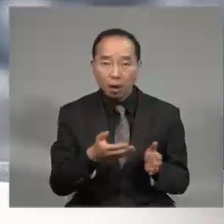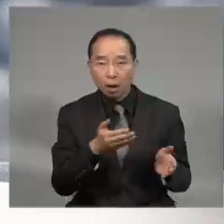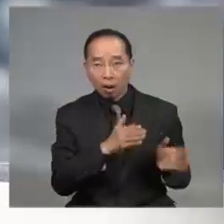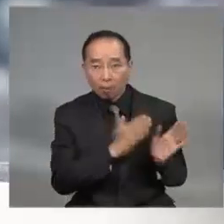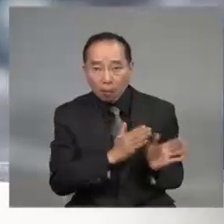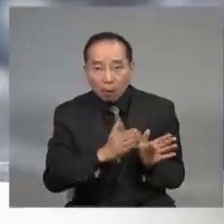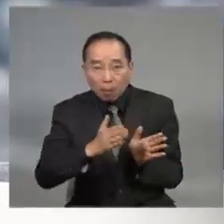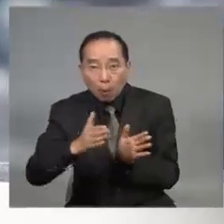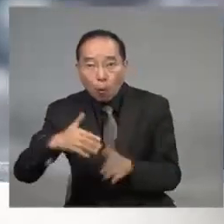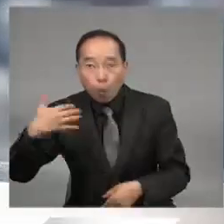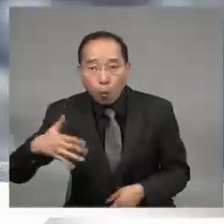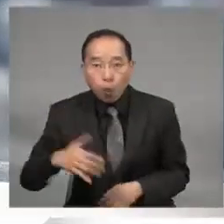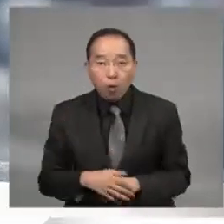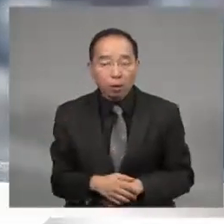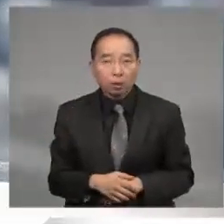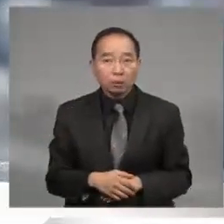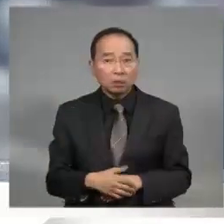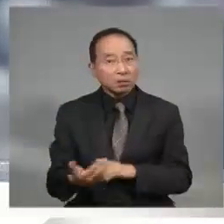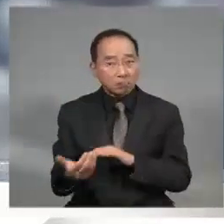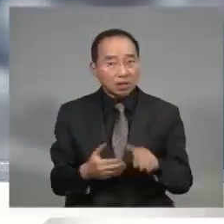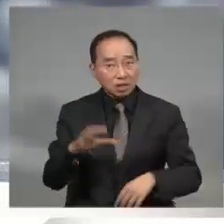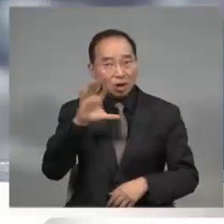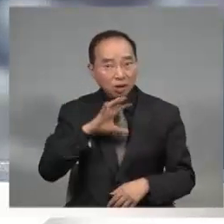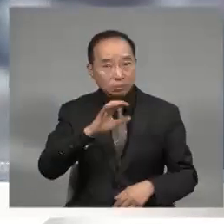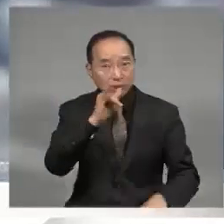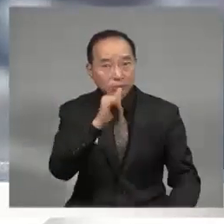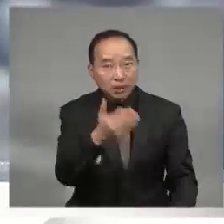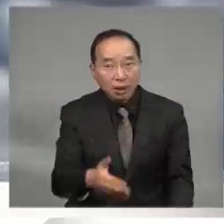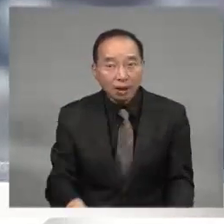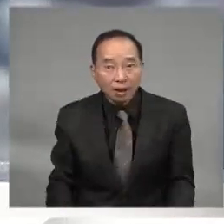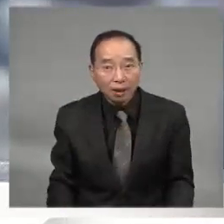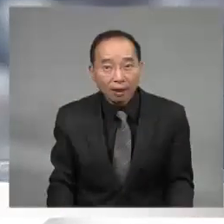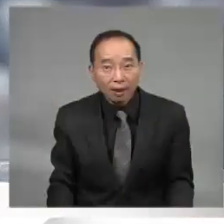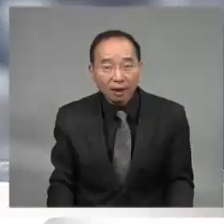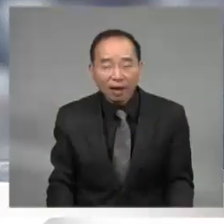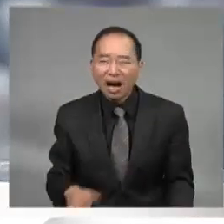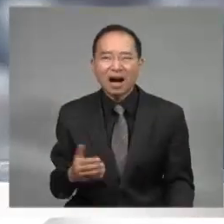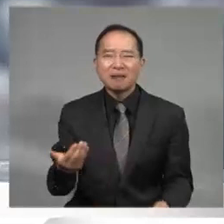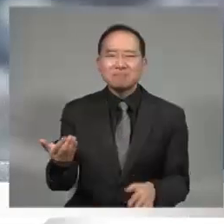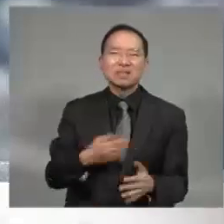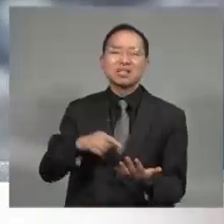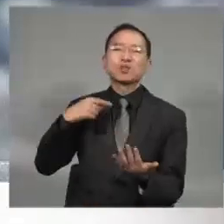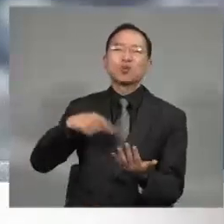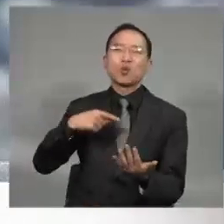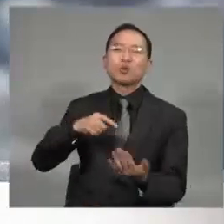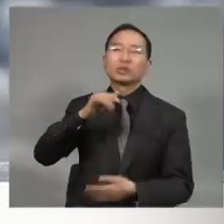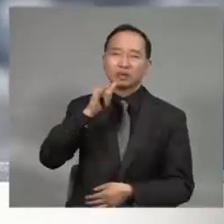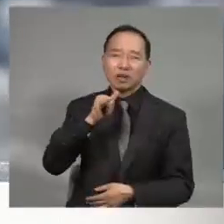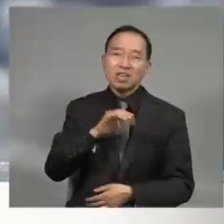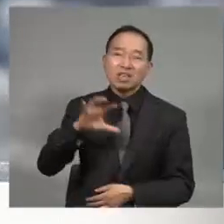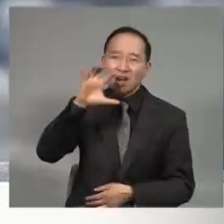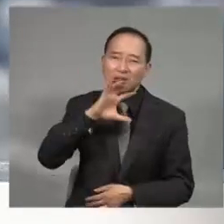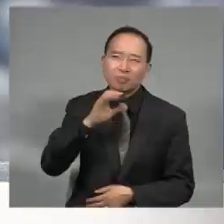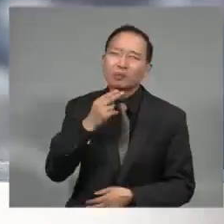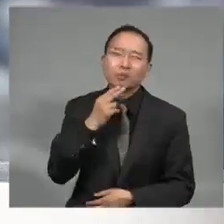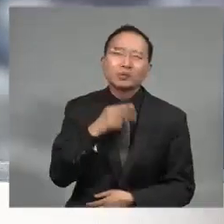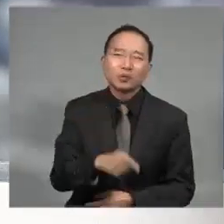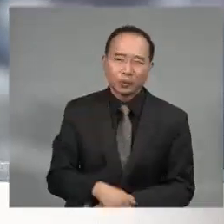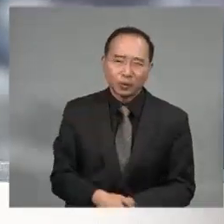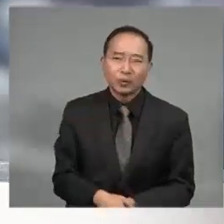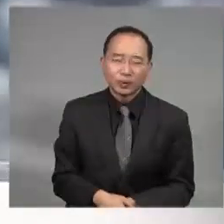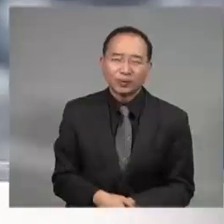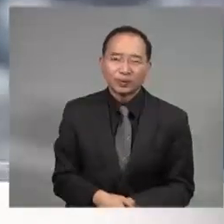있네요. 미리 뭐 이렇게 연습 같은 것도 좀 하시나요? 어떻습니까? 사전에 교육은 하시지만 예. 연습할 수가 없는 절차니까요.